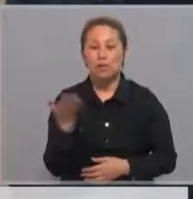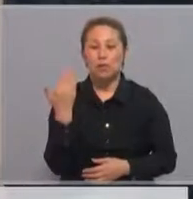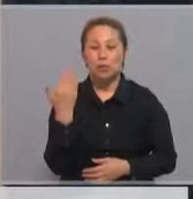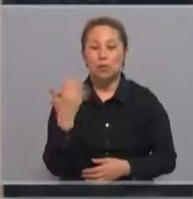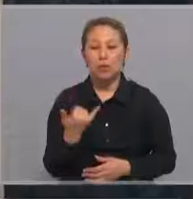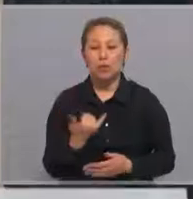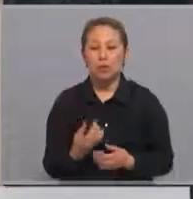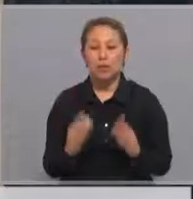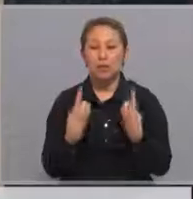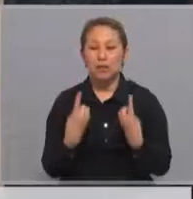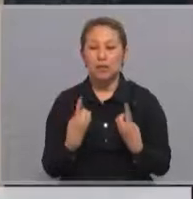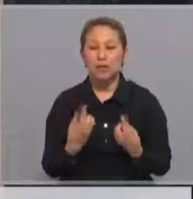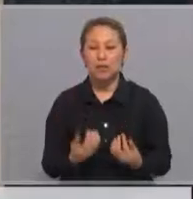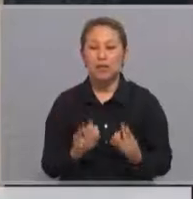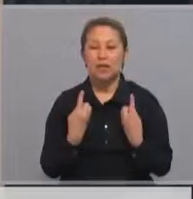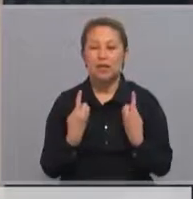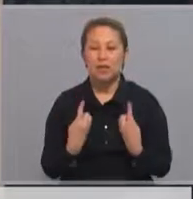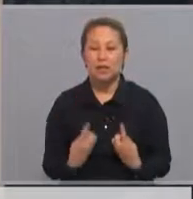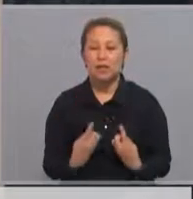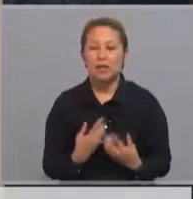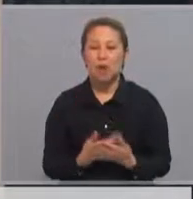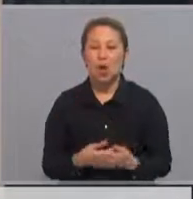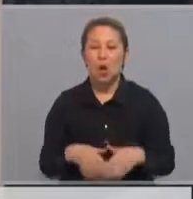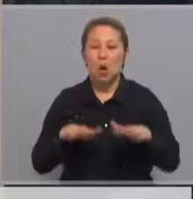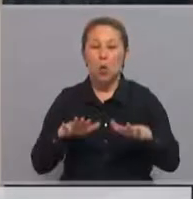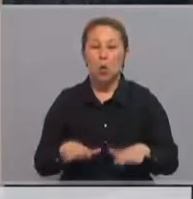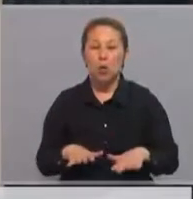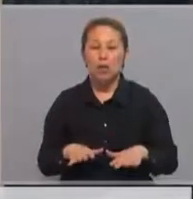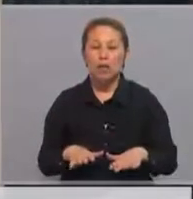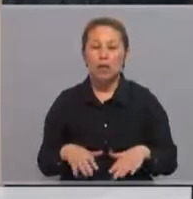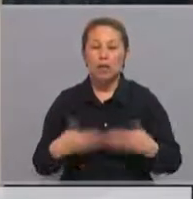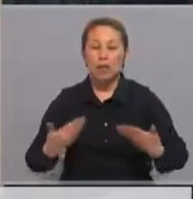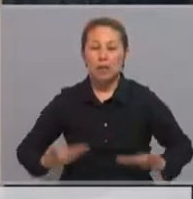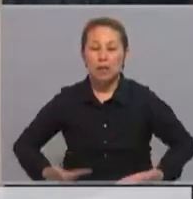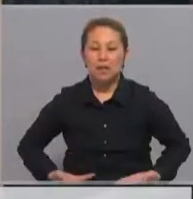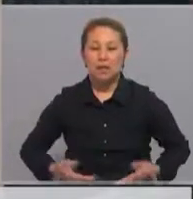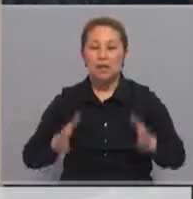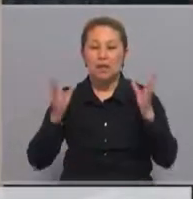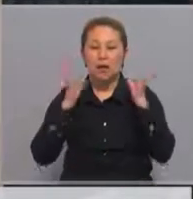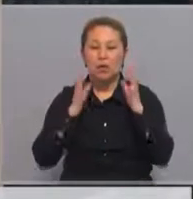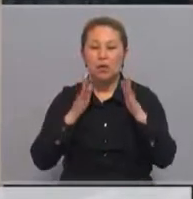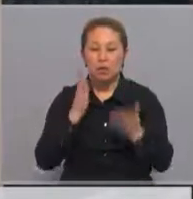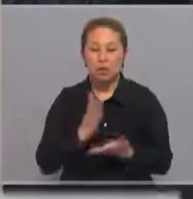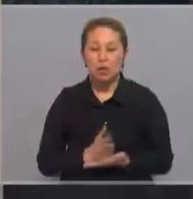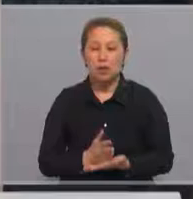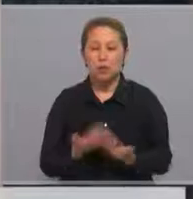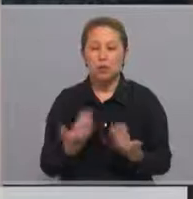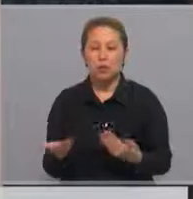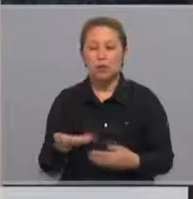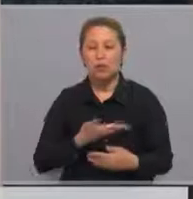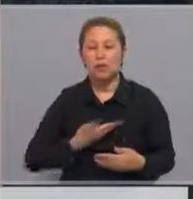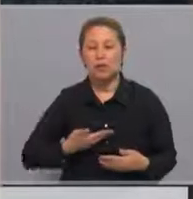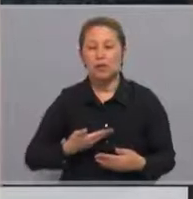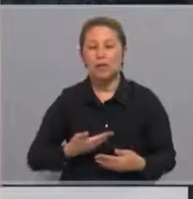баяғыдан осылай киелі және қасиетті орын мекендер, әулиелер орналасқан. Соны біздер